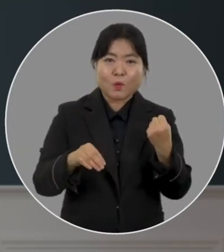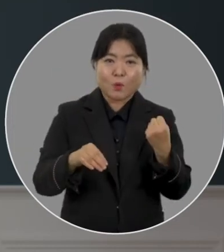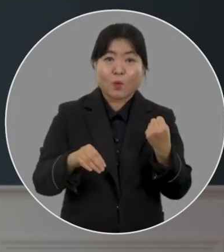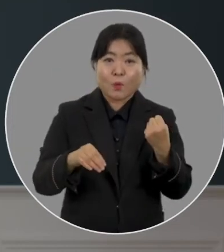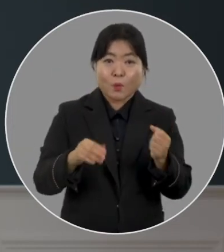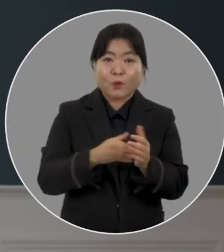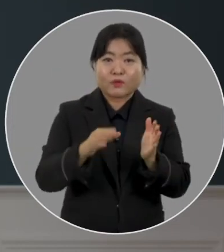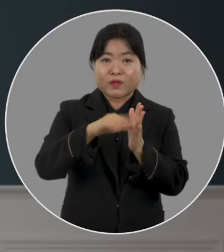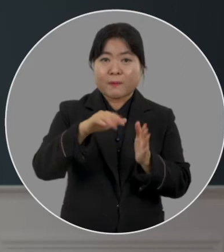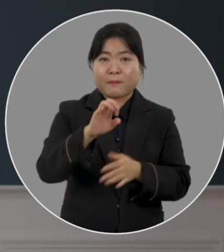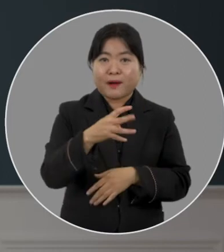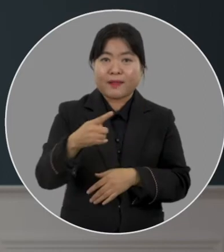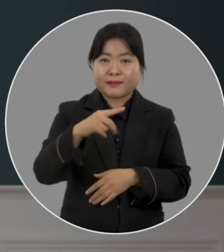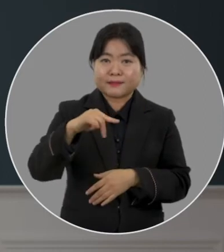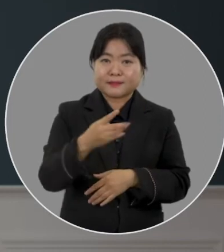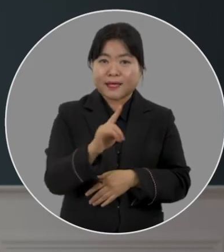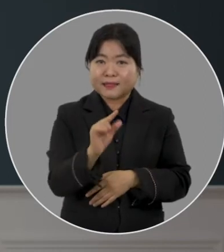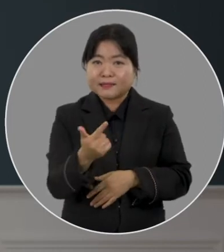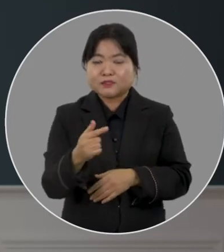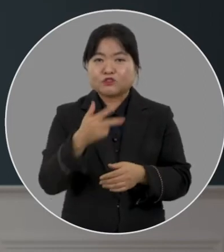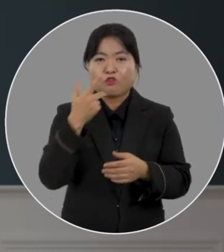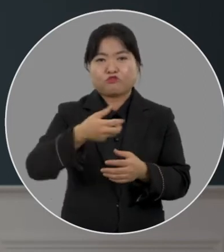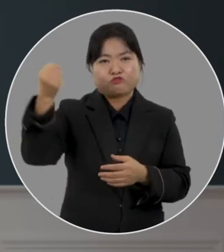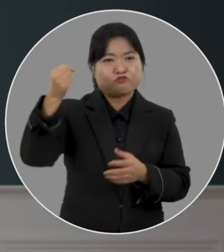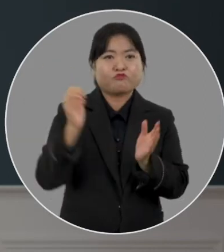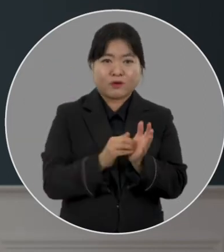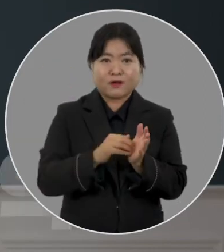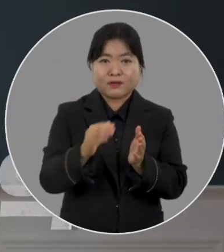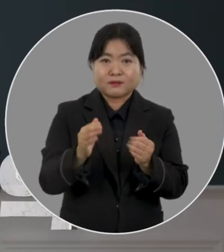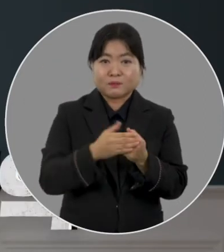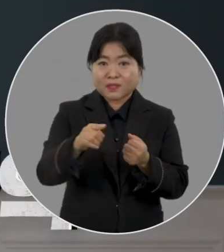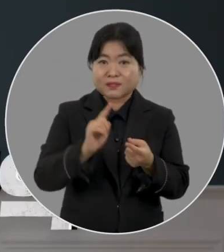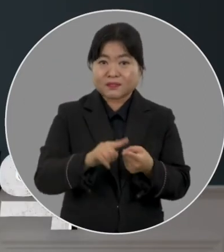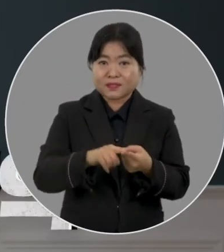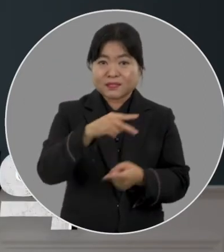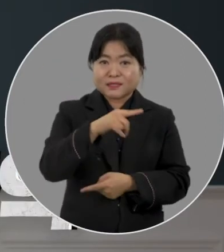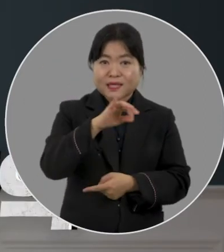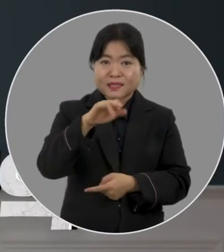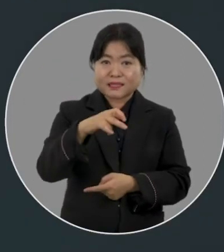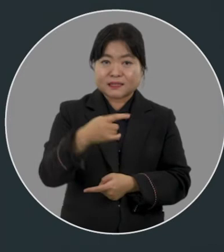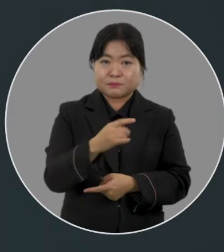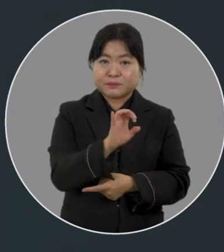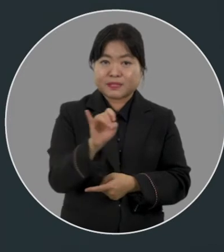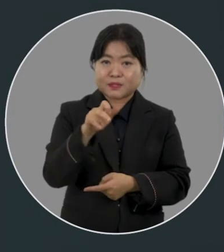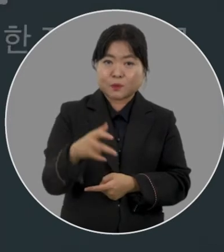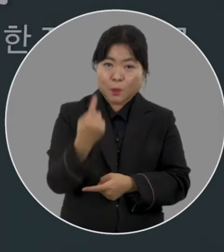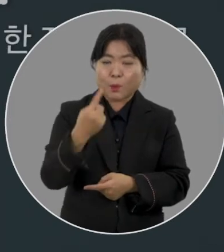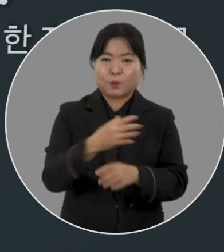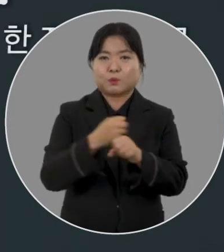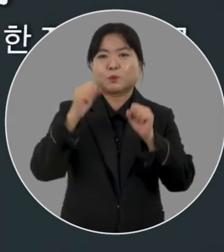그때 팔레스타인은 영국이 차지하게 돼 있었습니다. 이것이 이제 후세인 사이커스 피코 조약입니다. 자, 여러분,